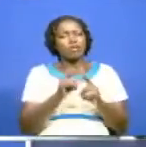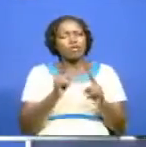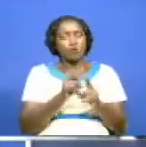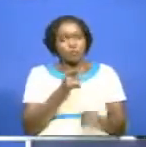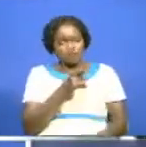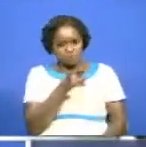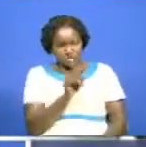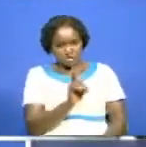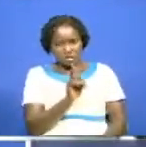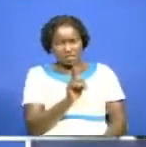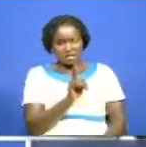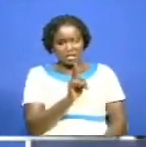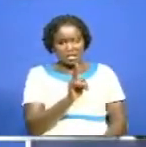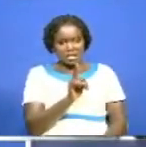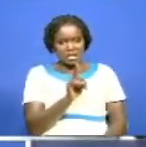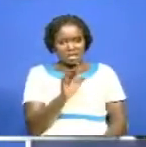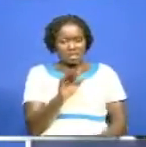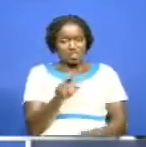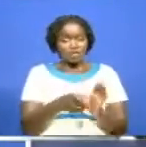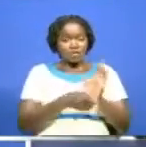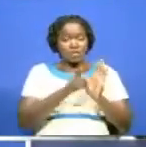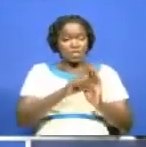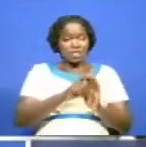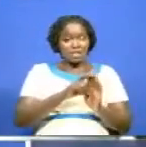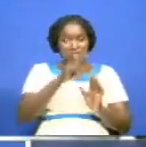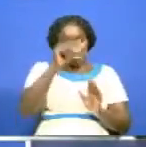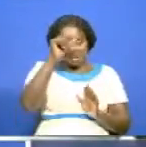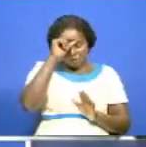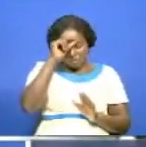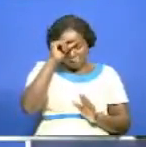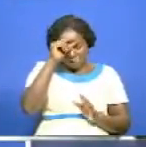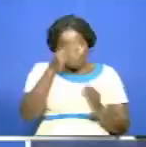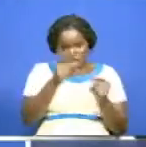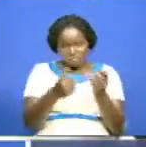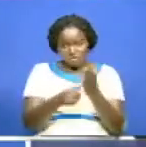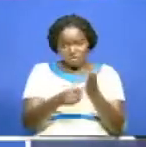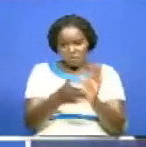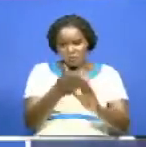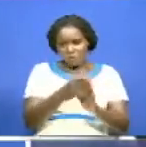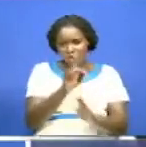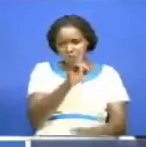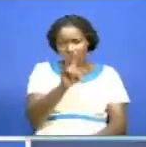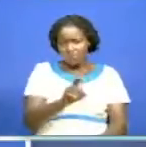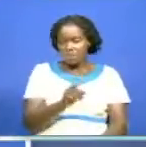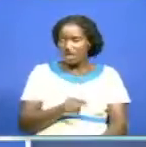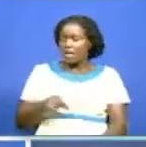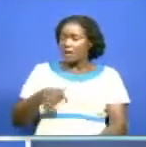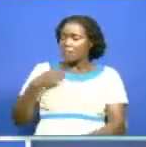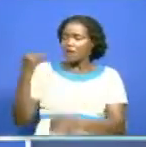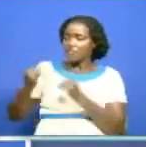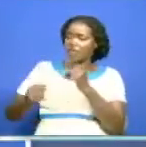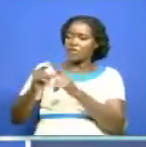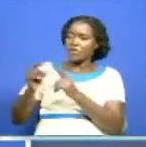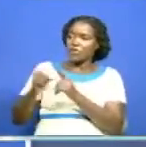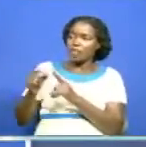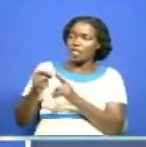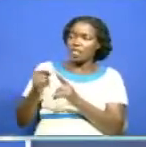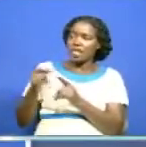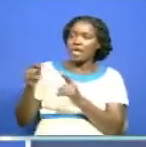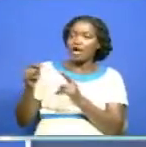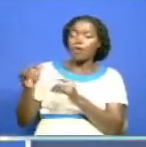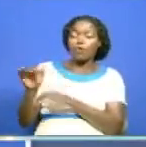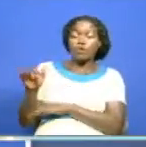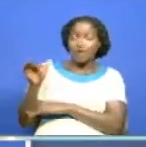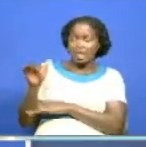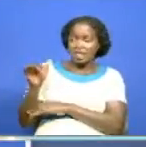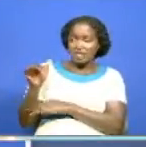kwa kuomba serikali iweze kutatua swala hili kwa haraka. Neno langu la mwisho, ningetaka kumuomba rais